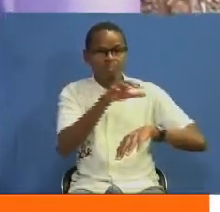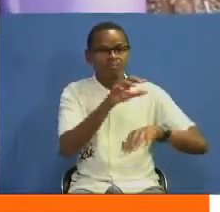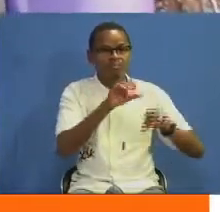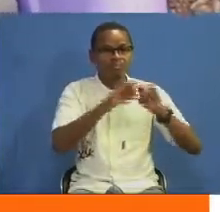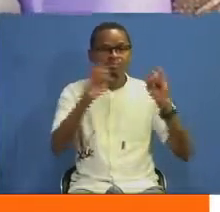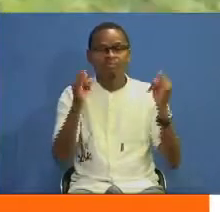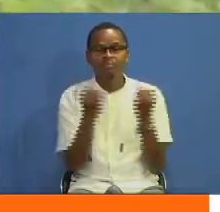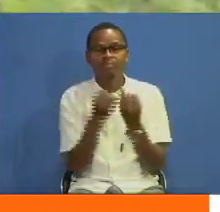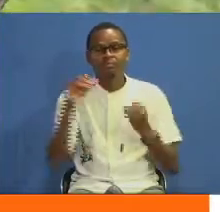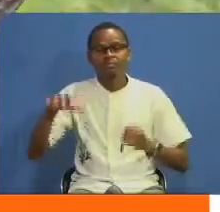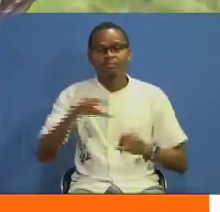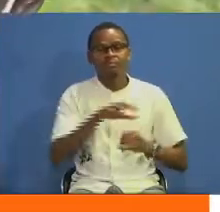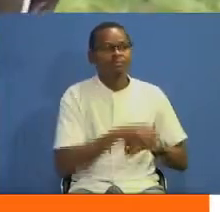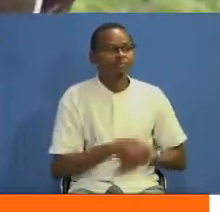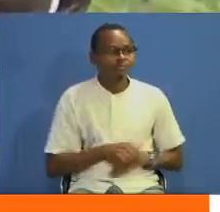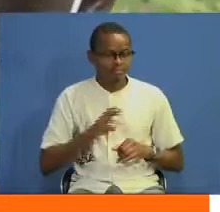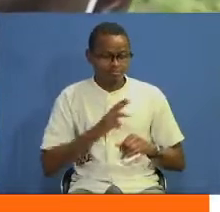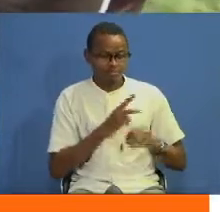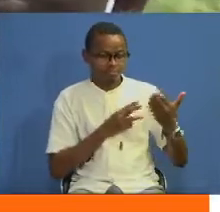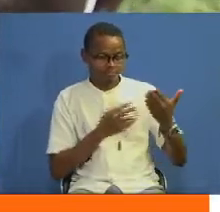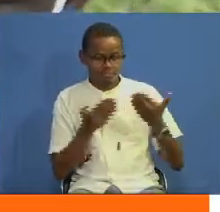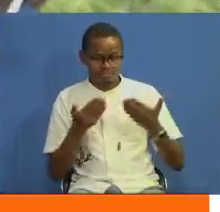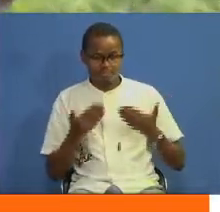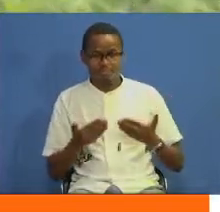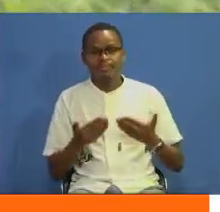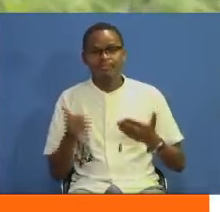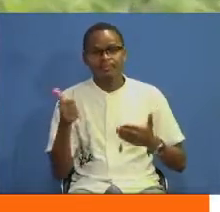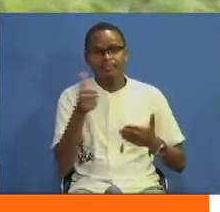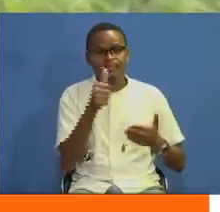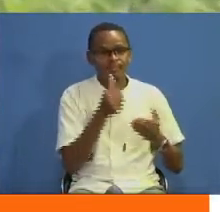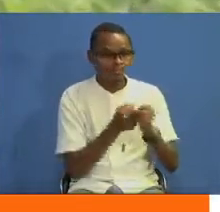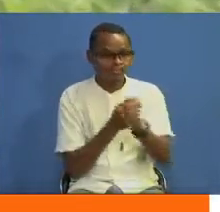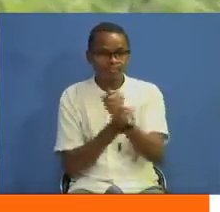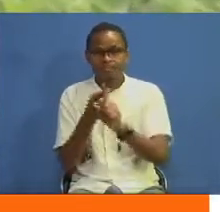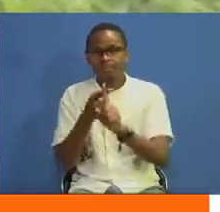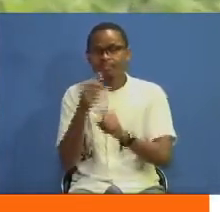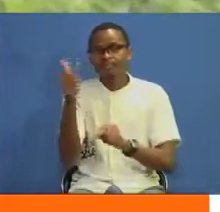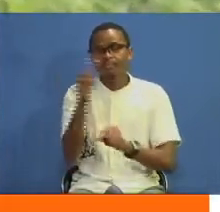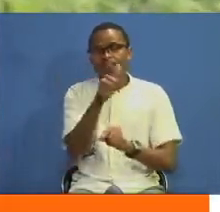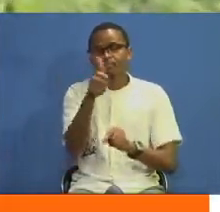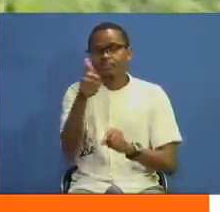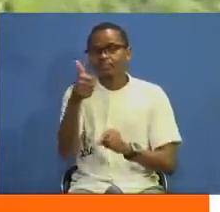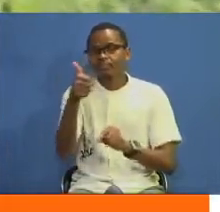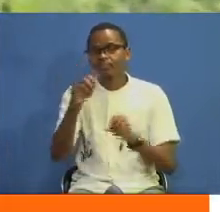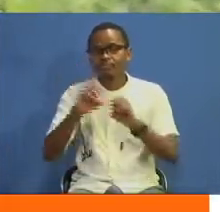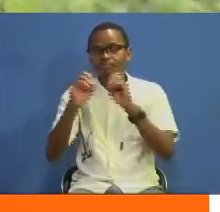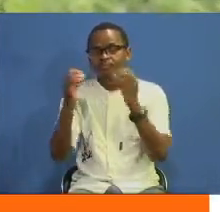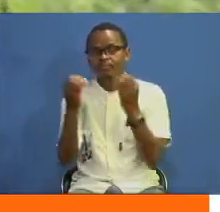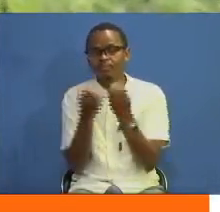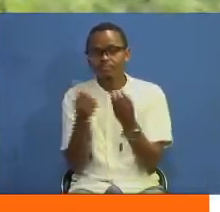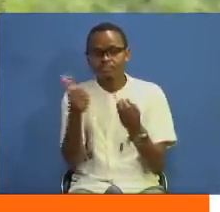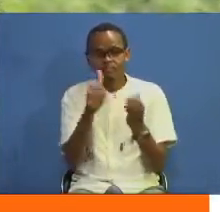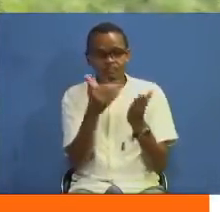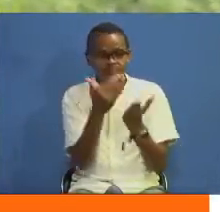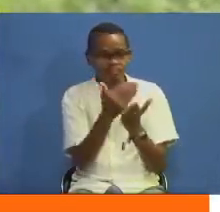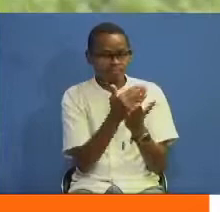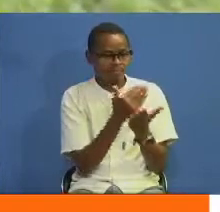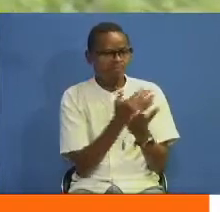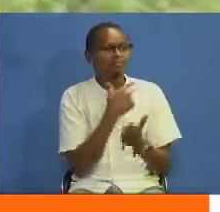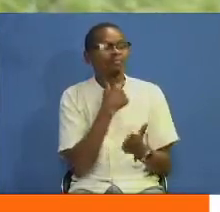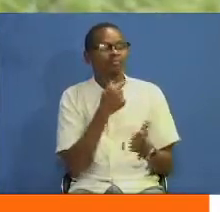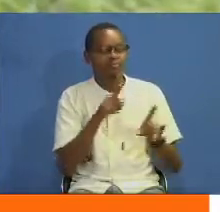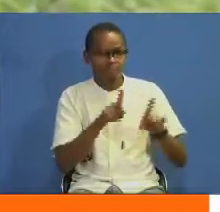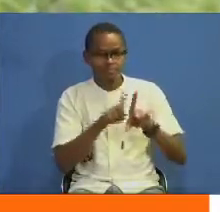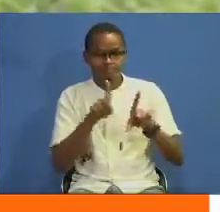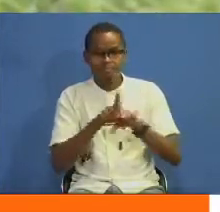kimataifa. We welcome any support from any other organization or any program like this one, the